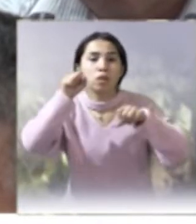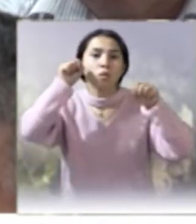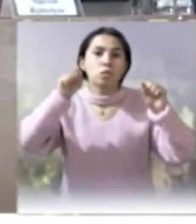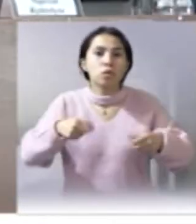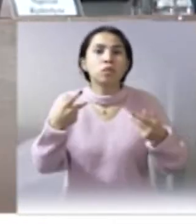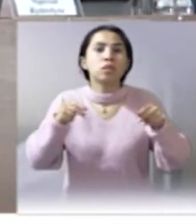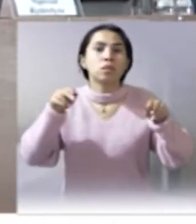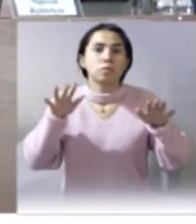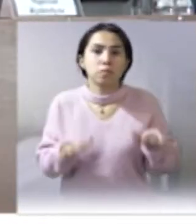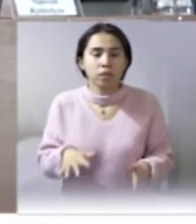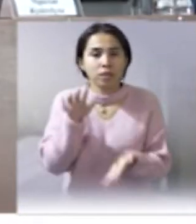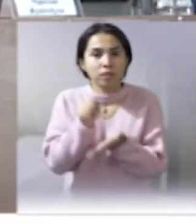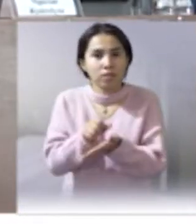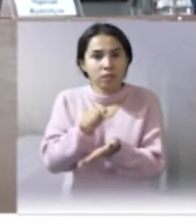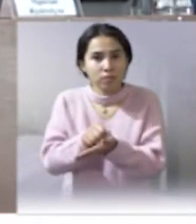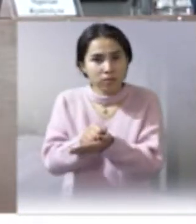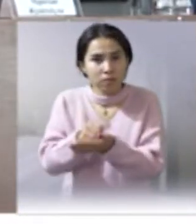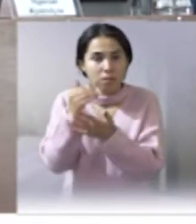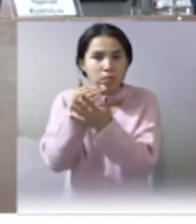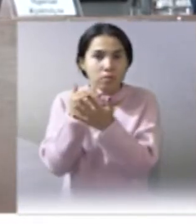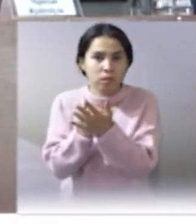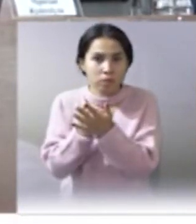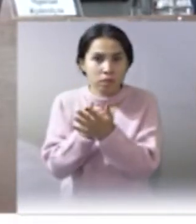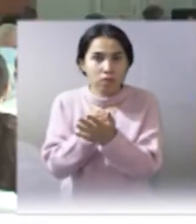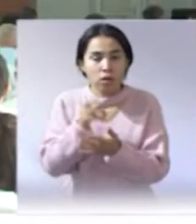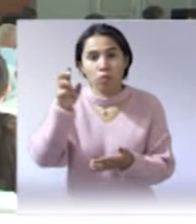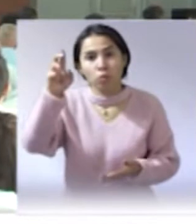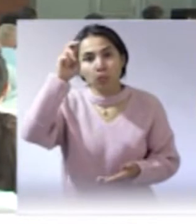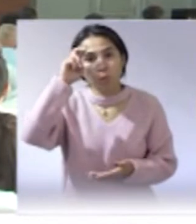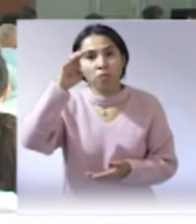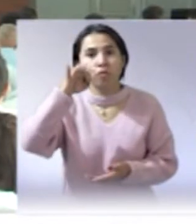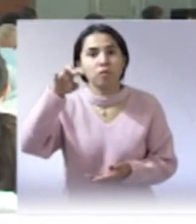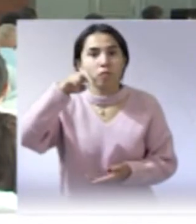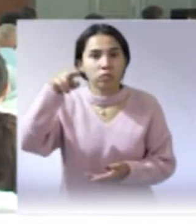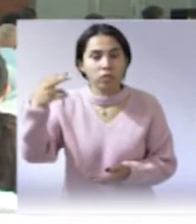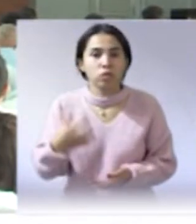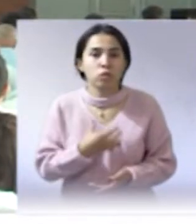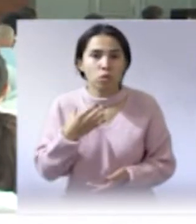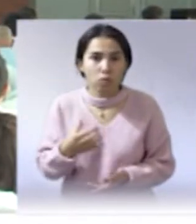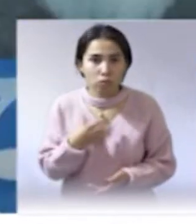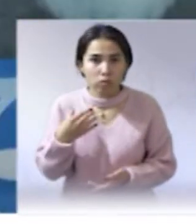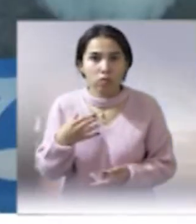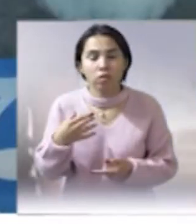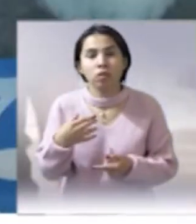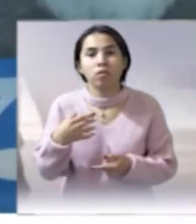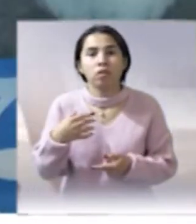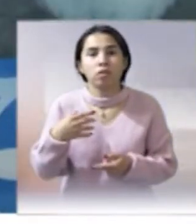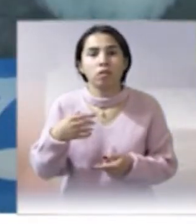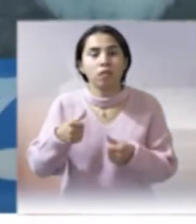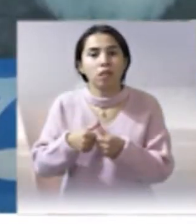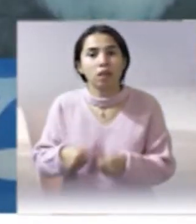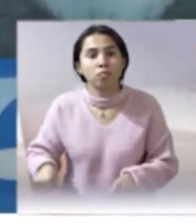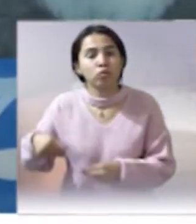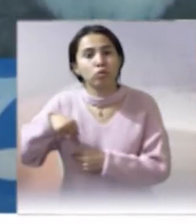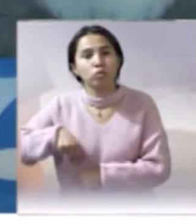раза. А к 2022 году он увеличится в 2 раза. 2229 человек